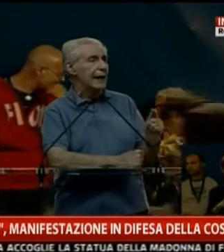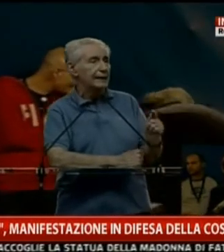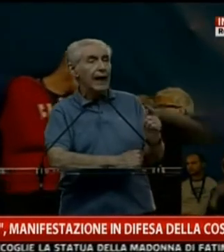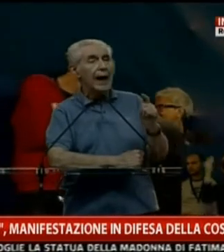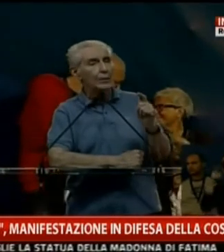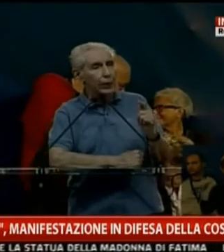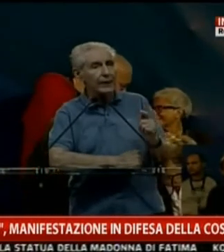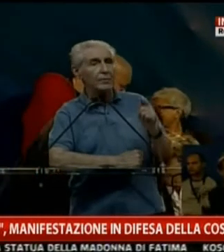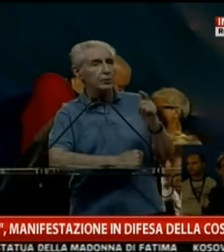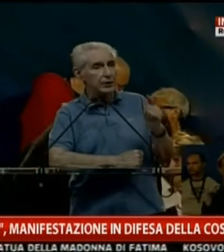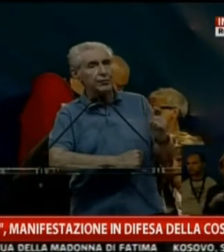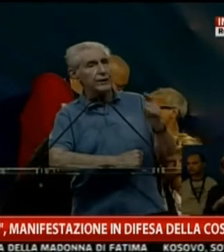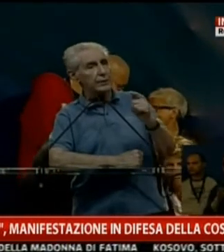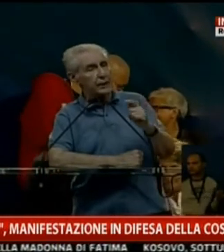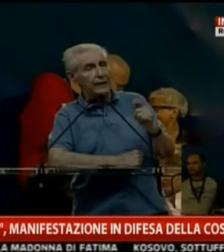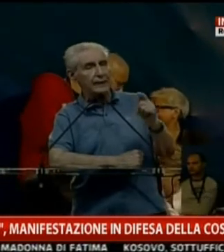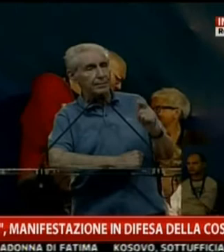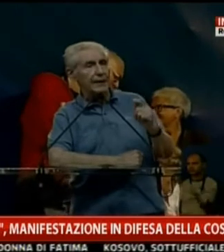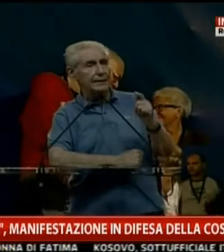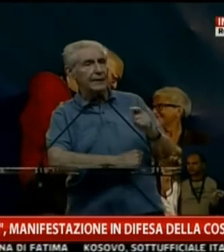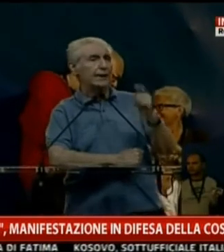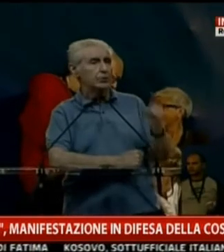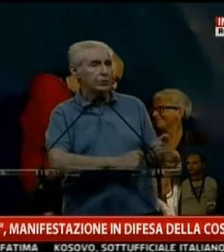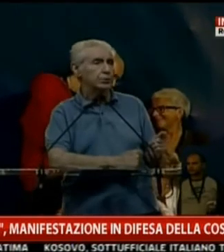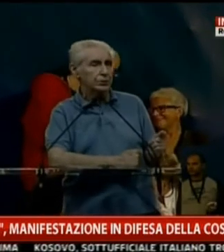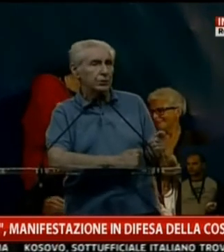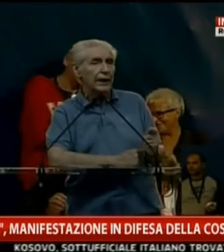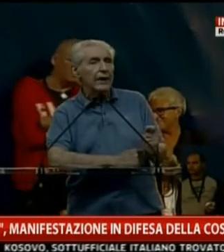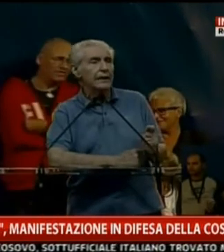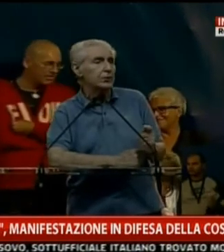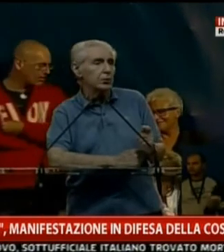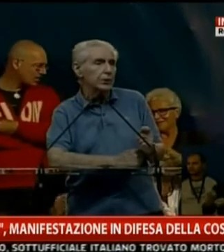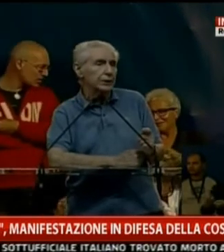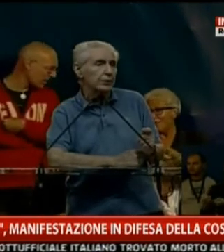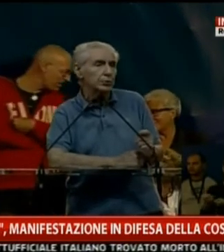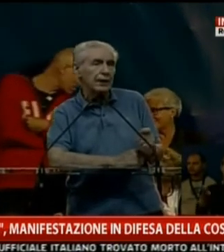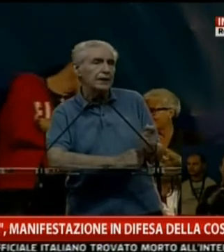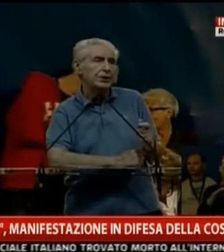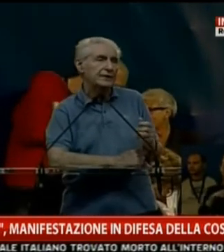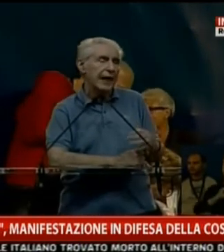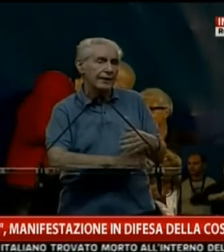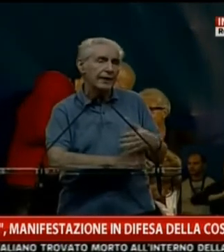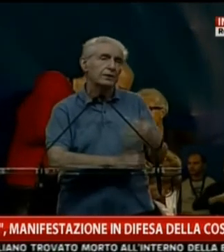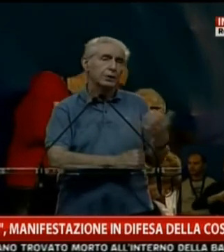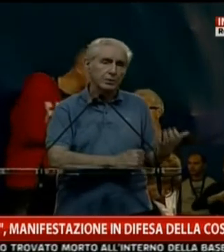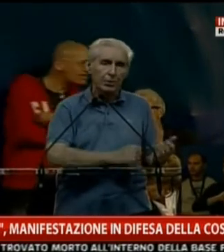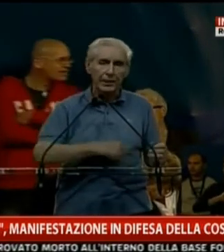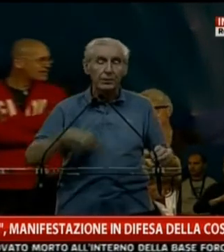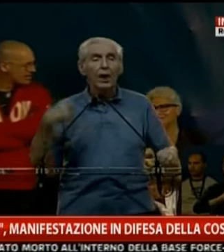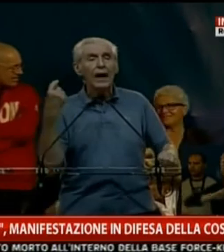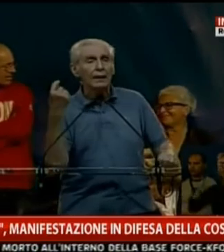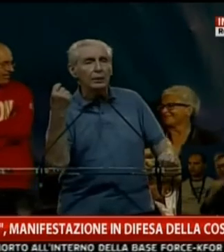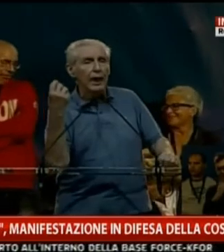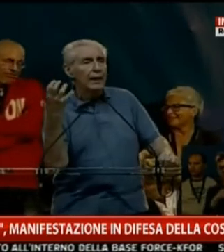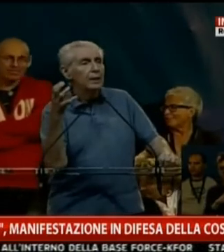la strada a quelle modifiche di un'altra parte della Costituzione che sono ritenute necessarie in questo